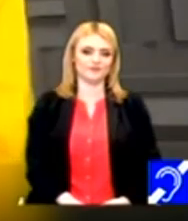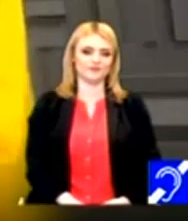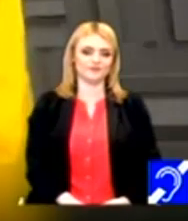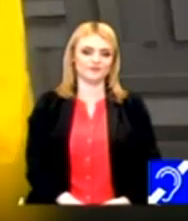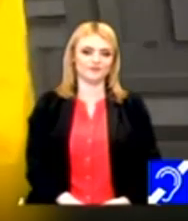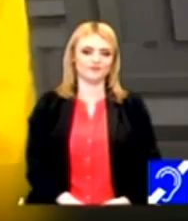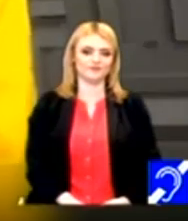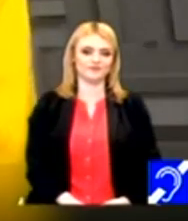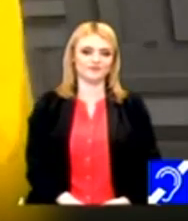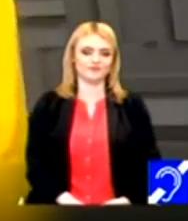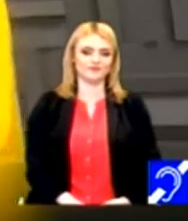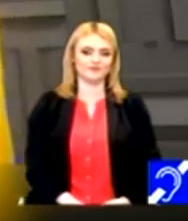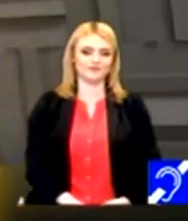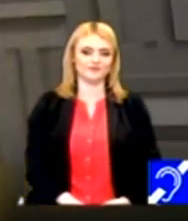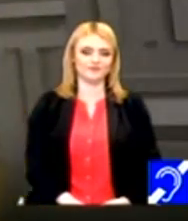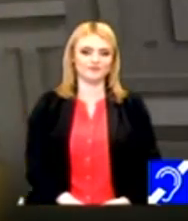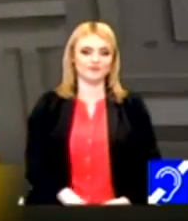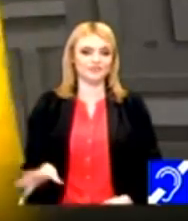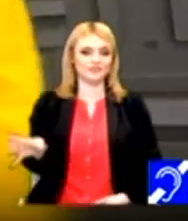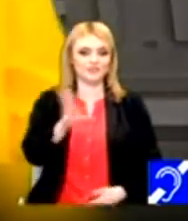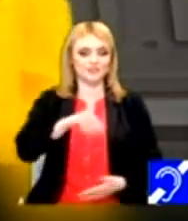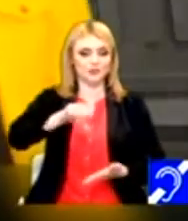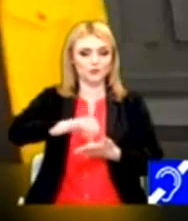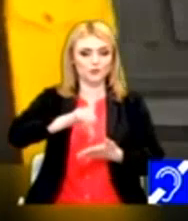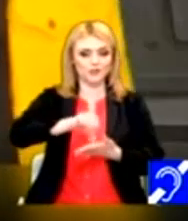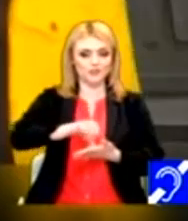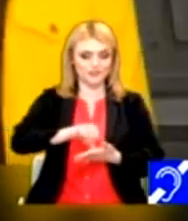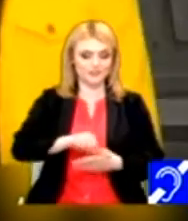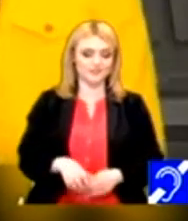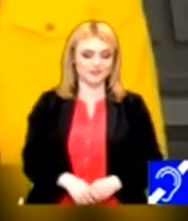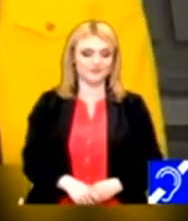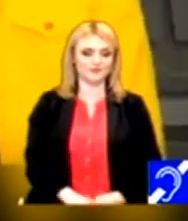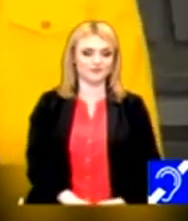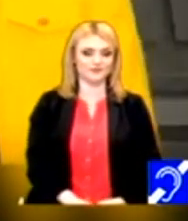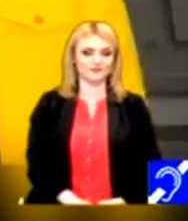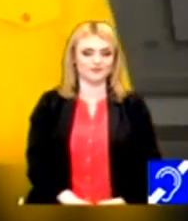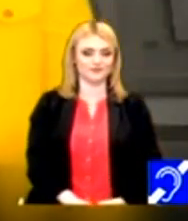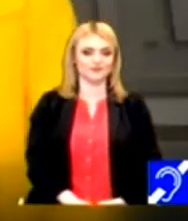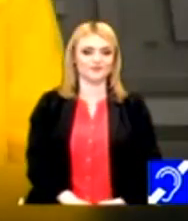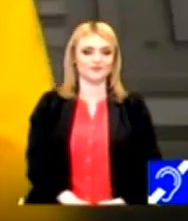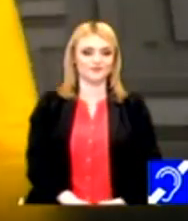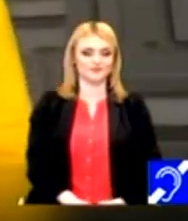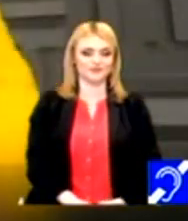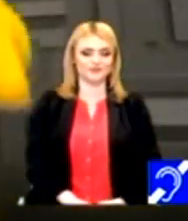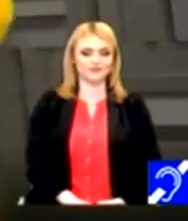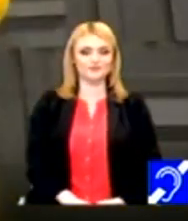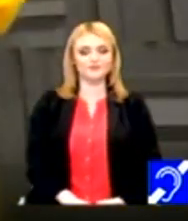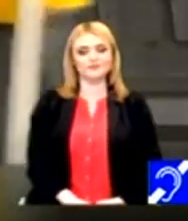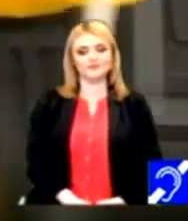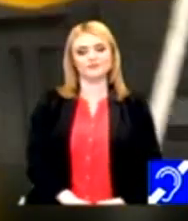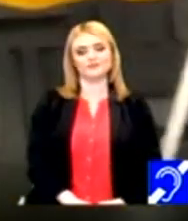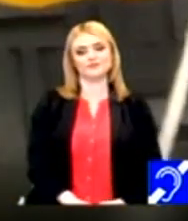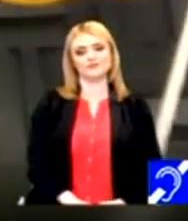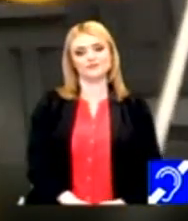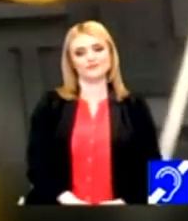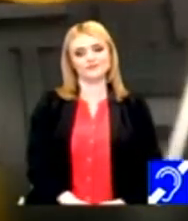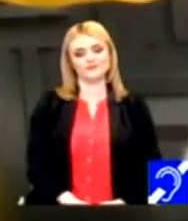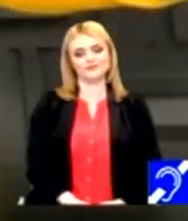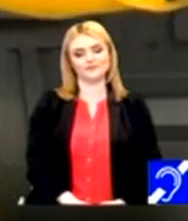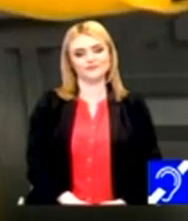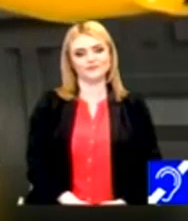de utile pentru izolarea pacientului de medic în timpul procedurii de intubare. Atunci când